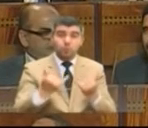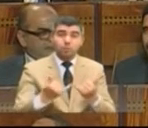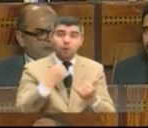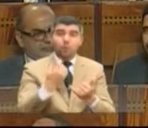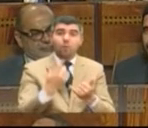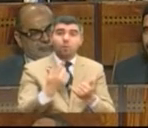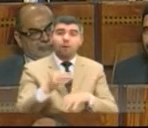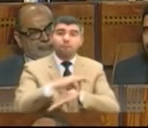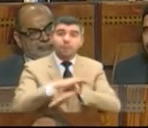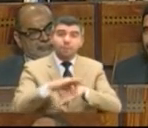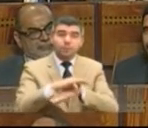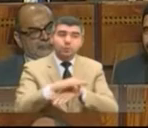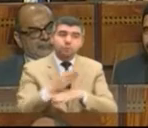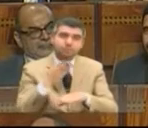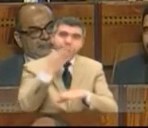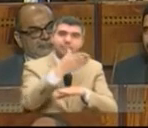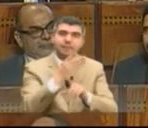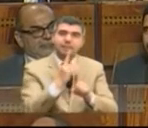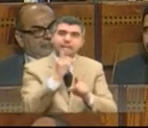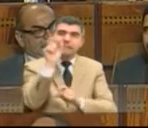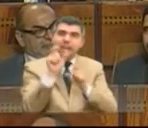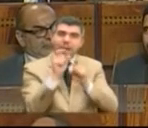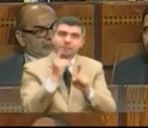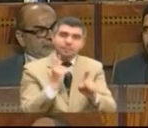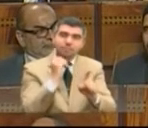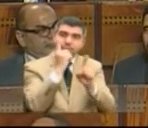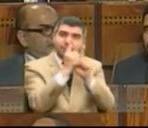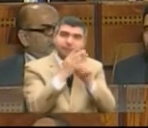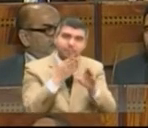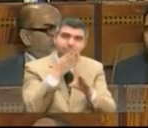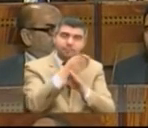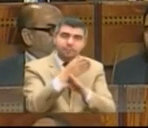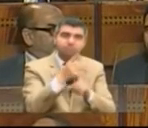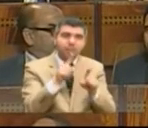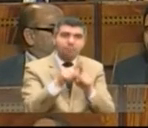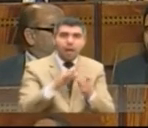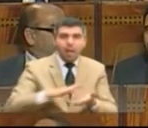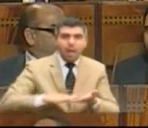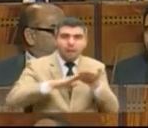المواطن كيعرف واحد يوم بعد يوم ما كيعرفش واحد التحسن اللي كنا كنتظروا أنه